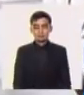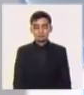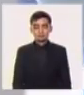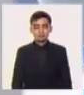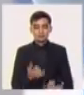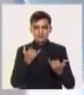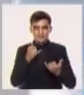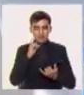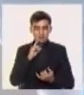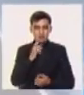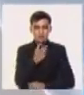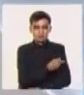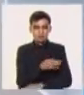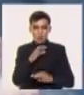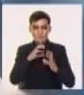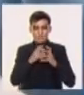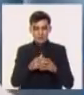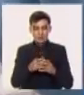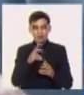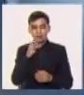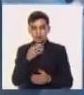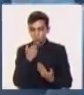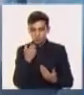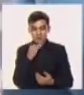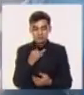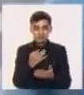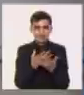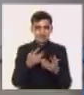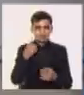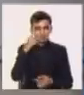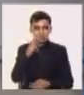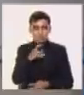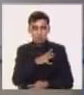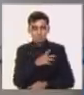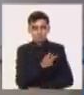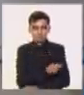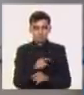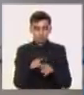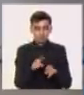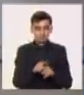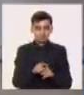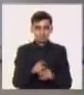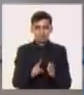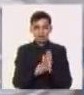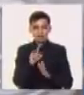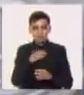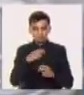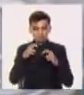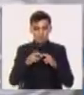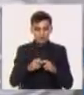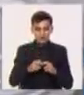Пока вакцины, признаны мировым сообществом, нет. Только несколько производителей вышли на заключительные стадии клинических